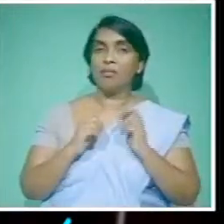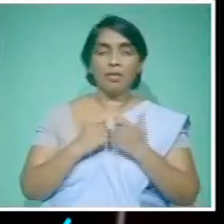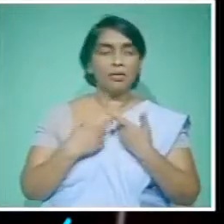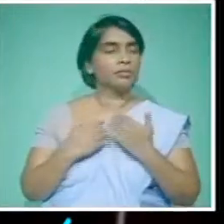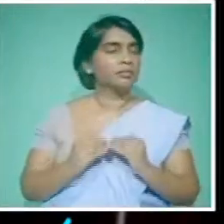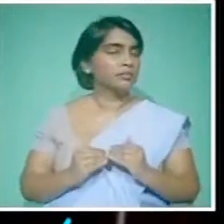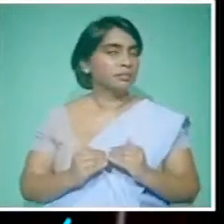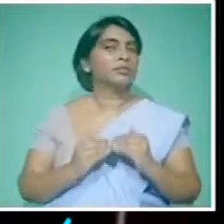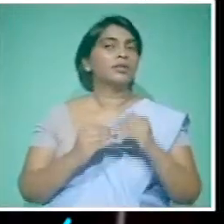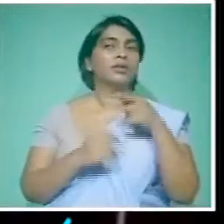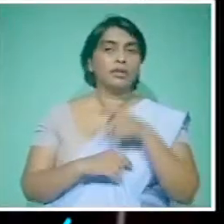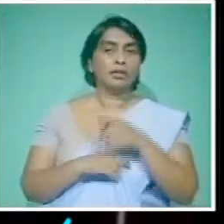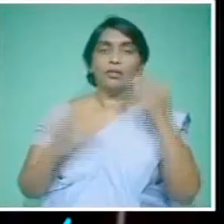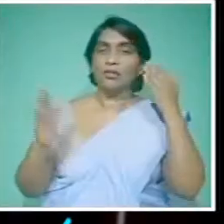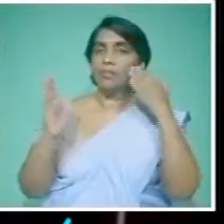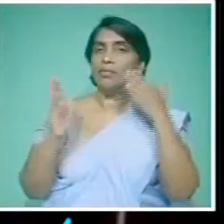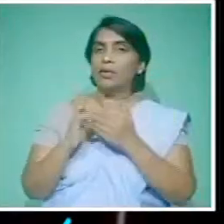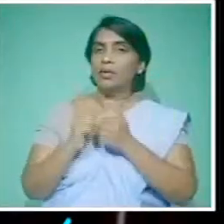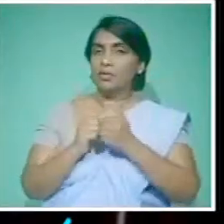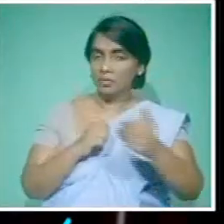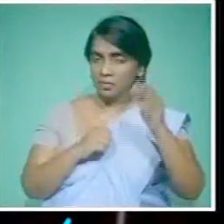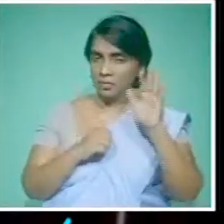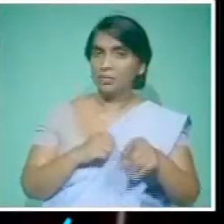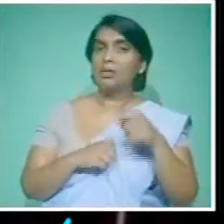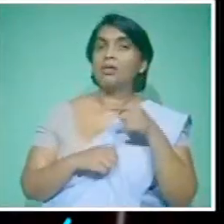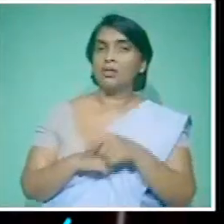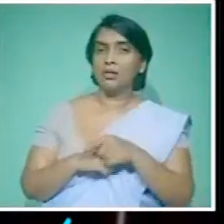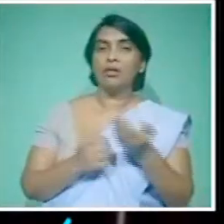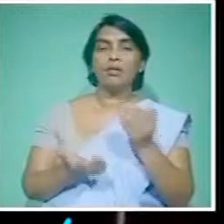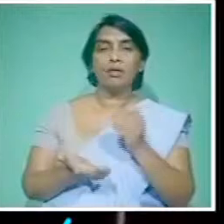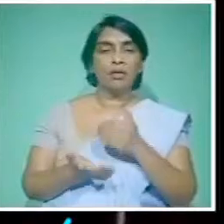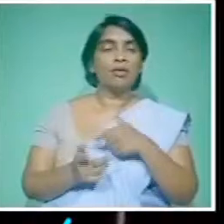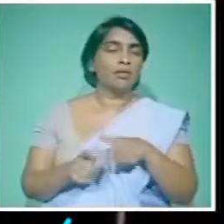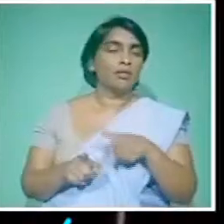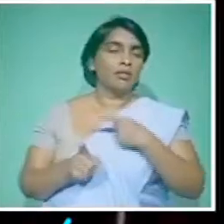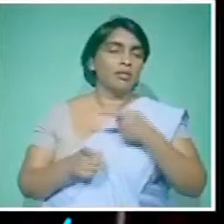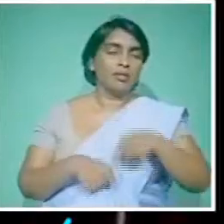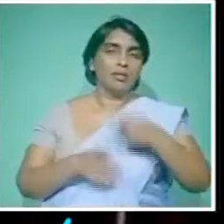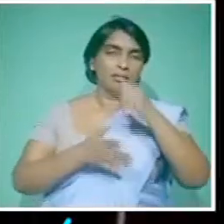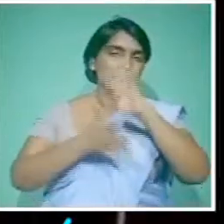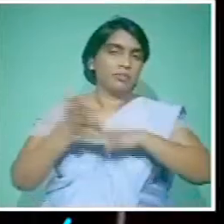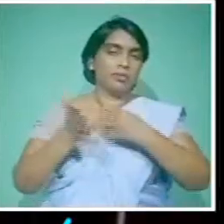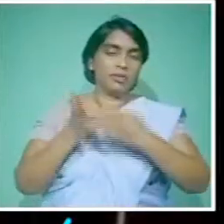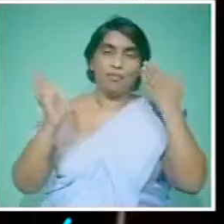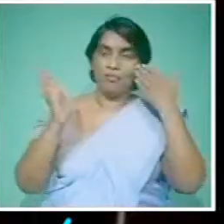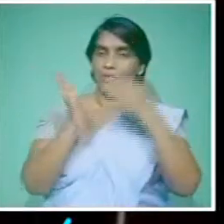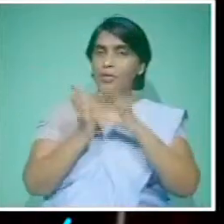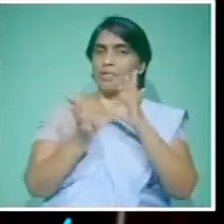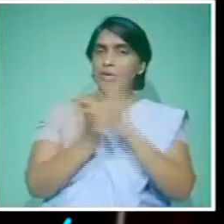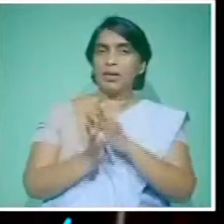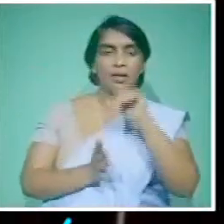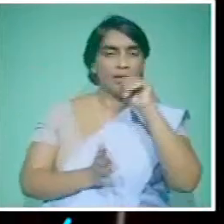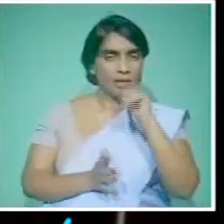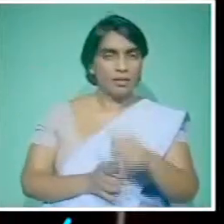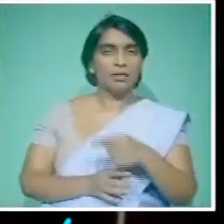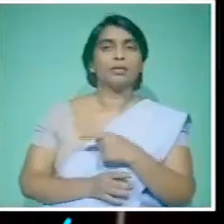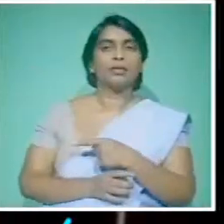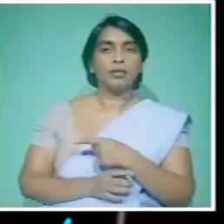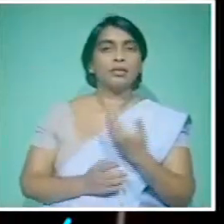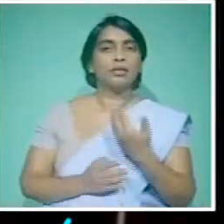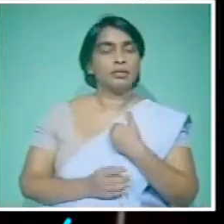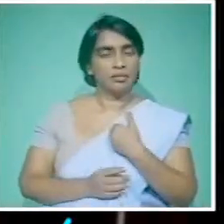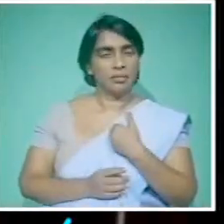ගොඩ ගන්නට මේක ගැන හිතා මතා තමයි මේක නැව මේක මේ පාර අයවැයට ඇතුල් කරේ ඇත්ත වශයෙන්ම